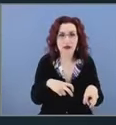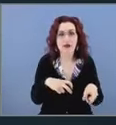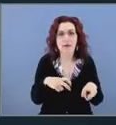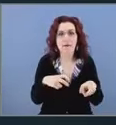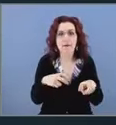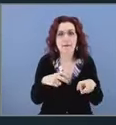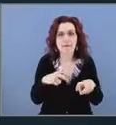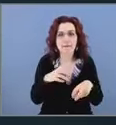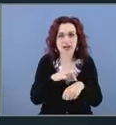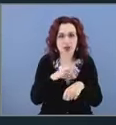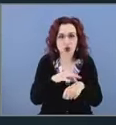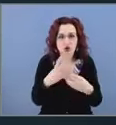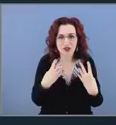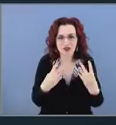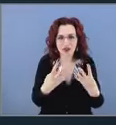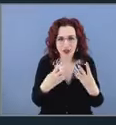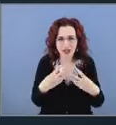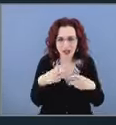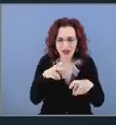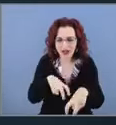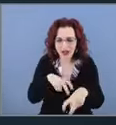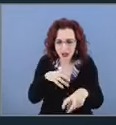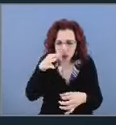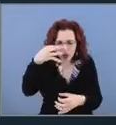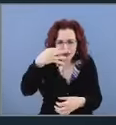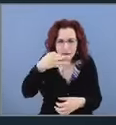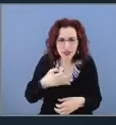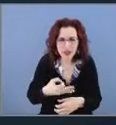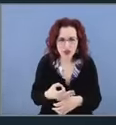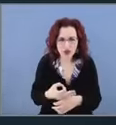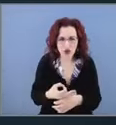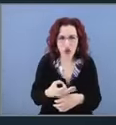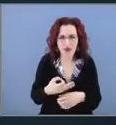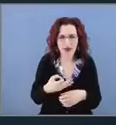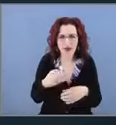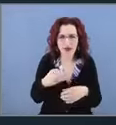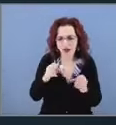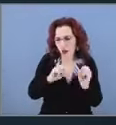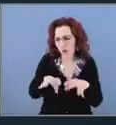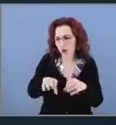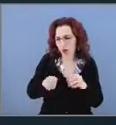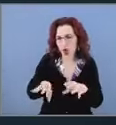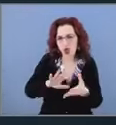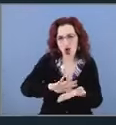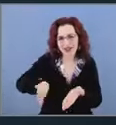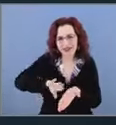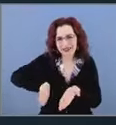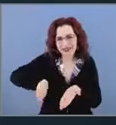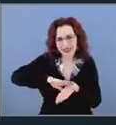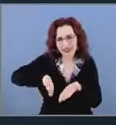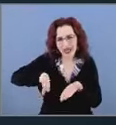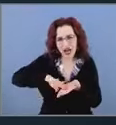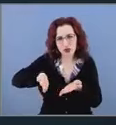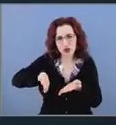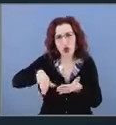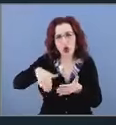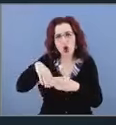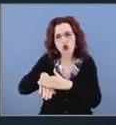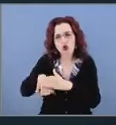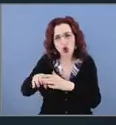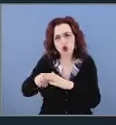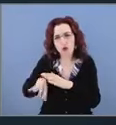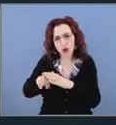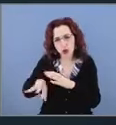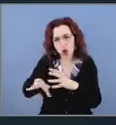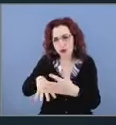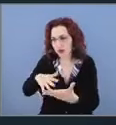precisione, valorizzazione dei prodotti di scarto e sottoprodotti. Questo, diversi progetti europei, proprio del Dipartimento di Chimica,